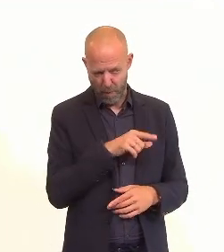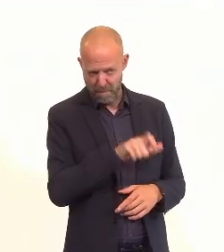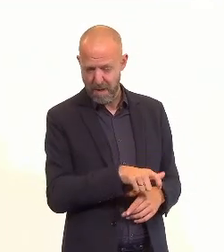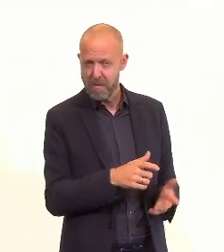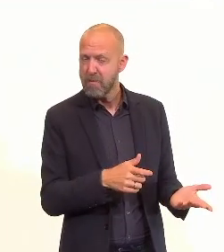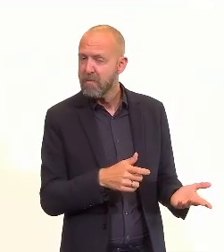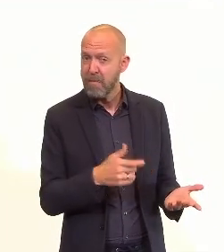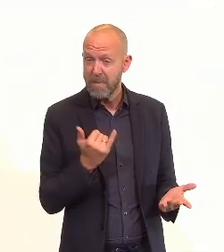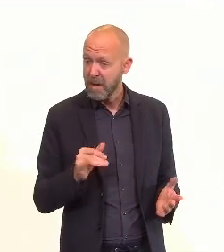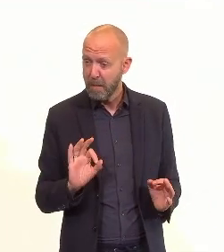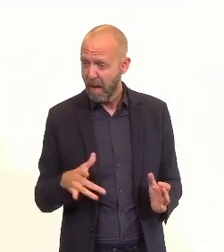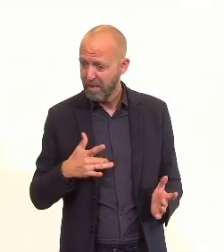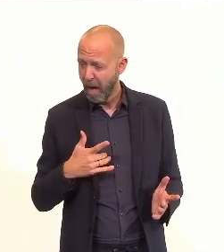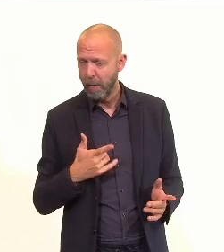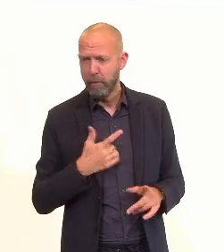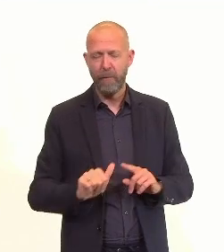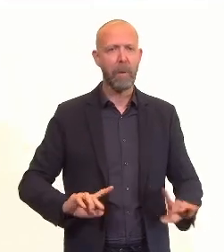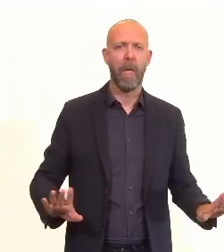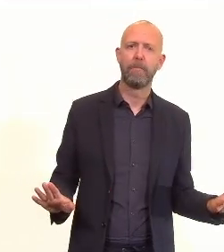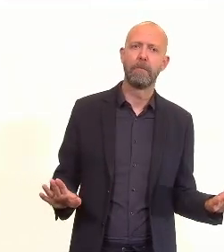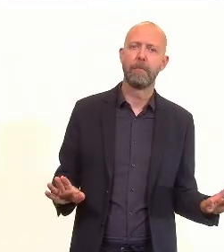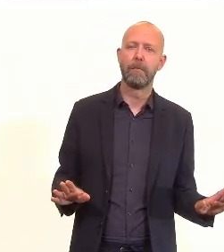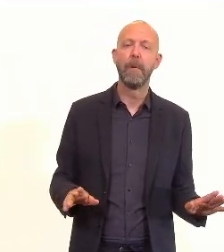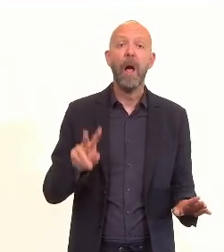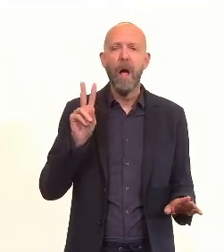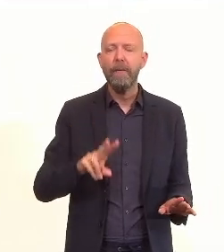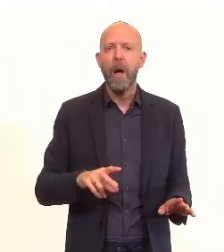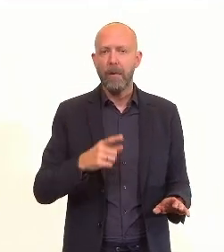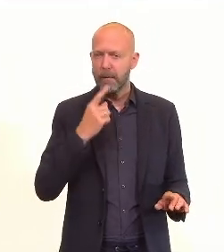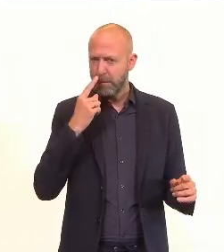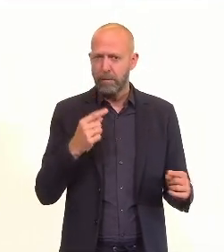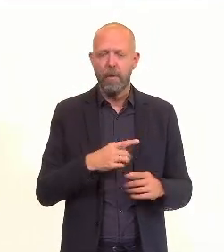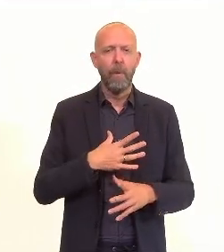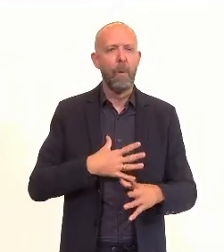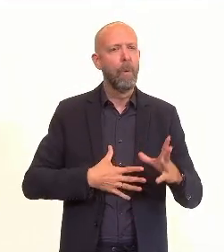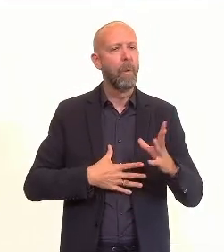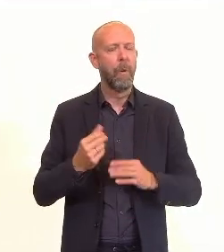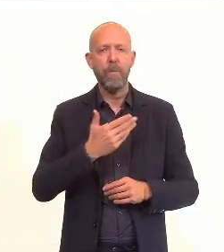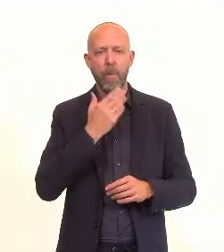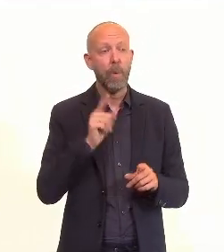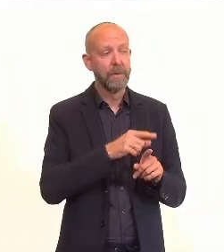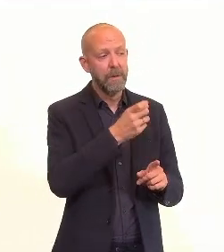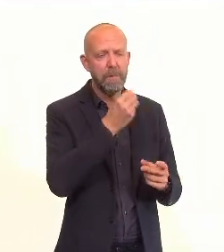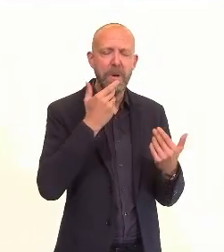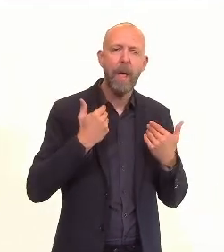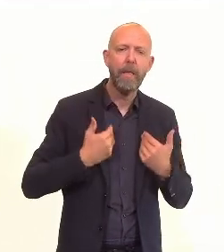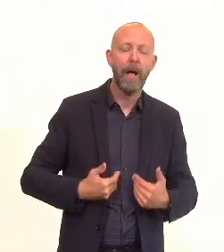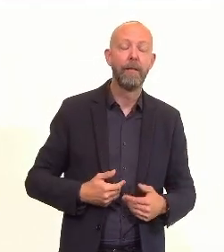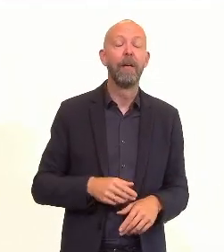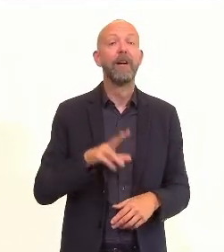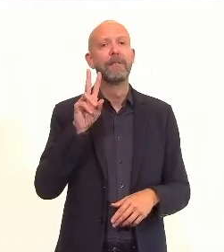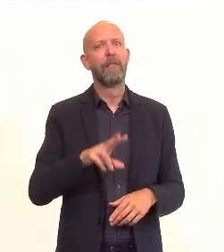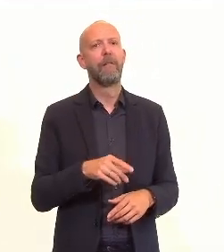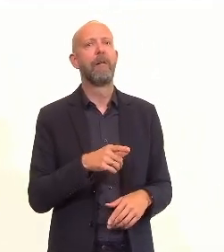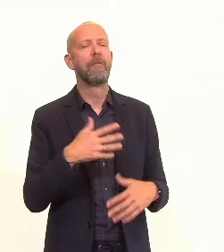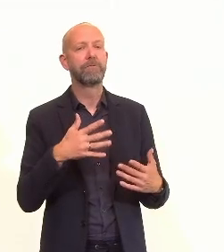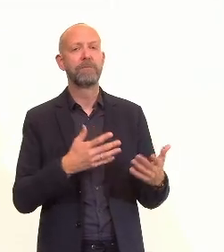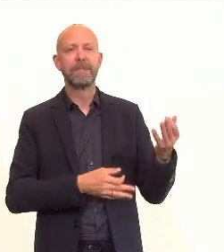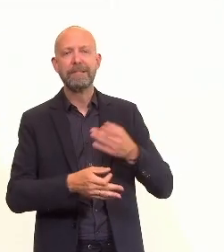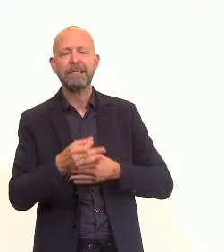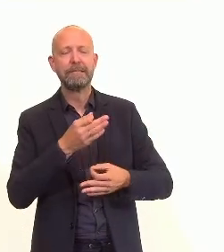fais pas. Voilà. Et on se centrait sur eux et sur leur bien-être. Vous pourrez prolonger les échanges sur Citoyennage